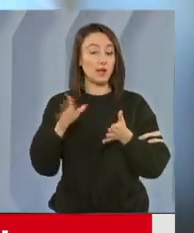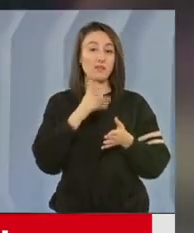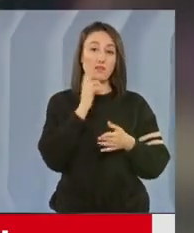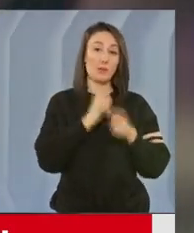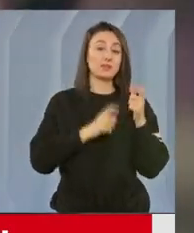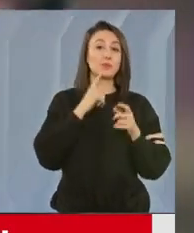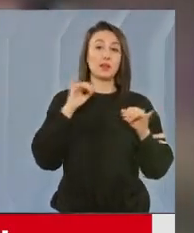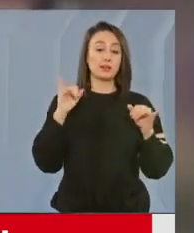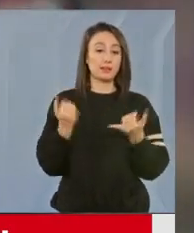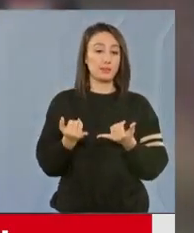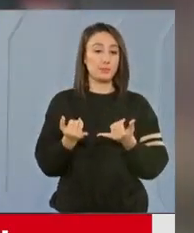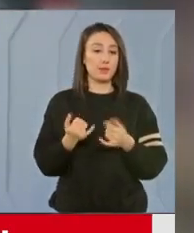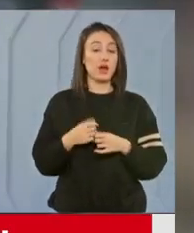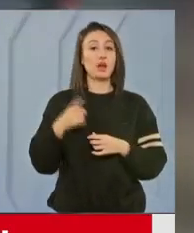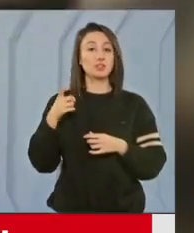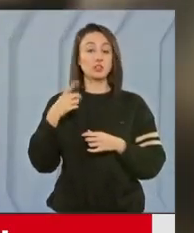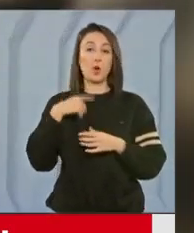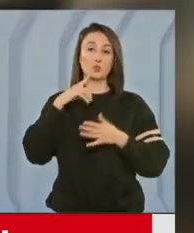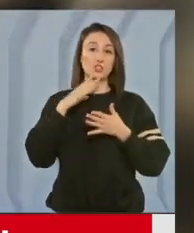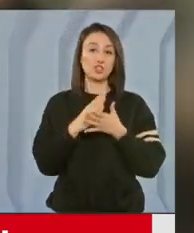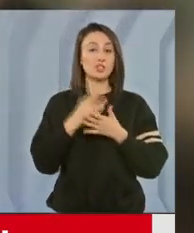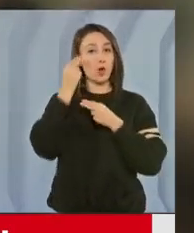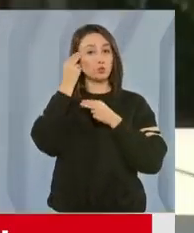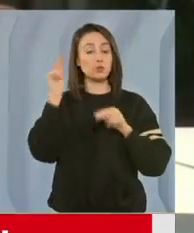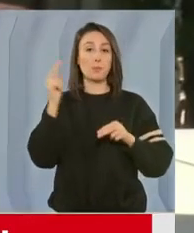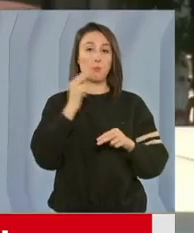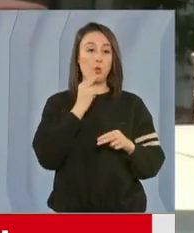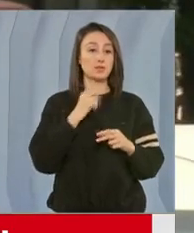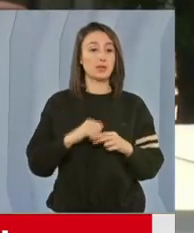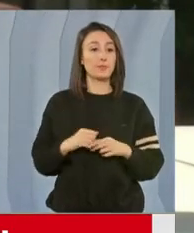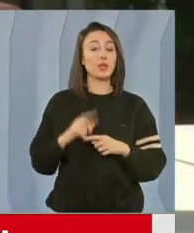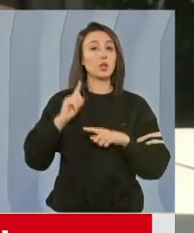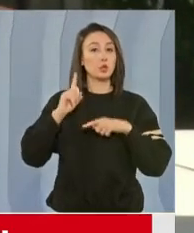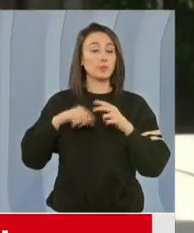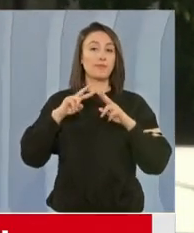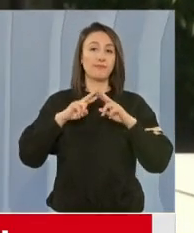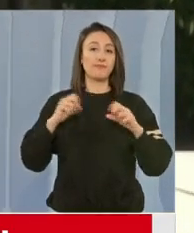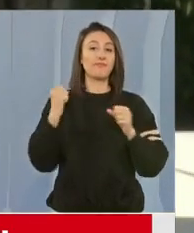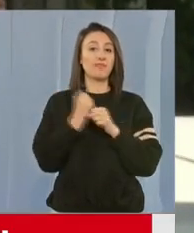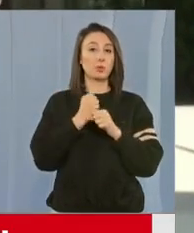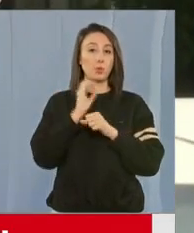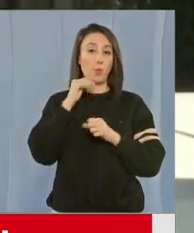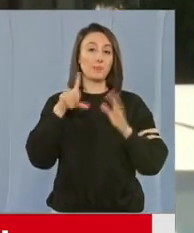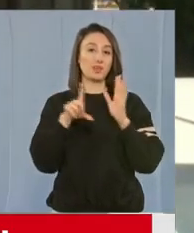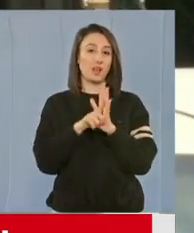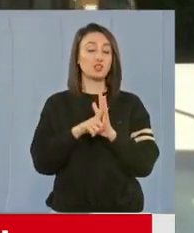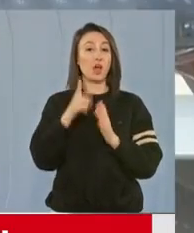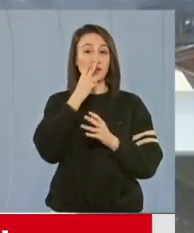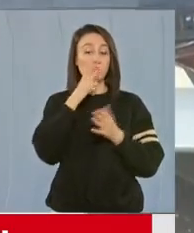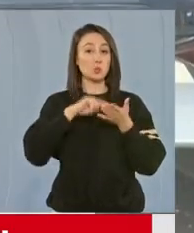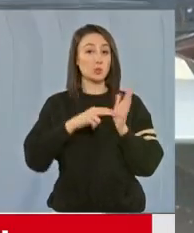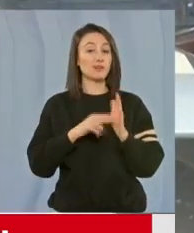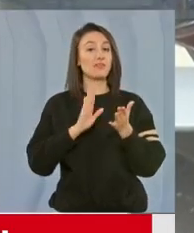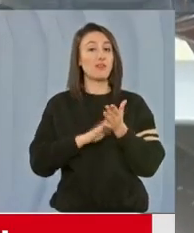vorbească despre ce se întâmplă aceștia s au decis să sesizeze poliția în urma cercetărilor efectuate de către oamenii legii A rezultat